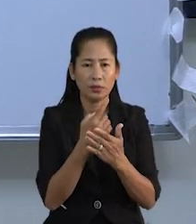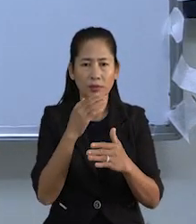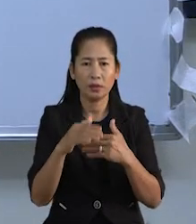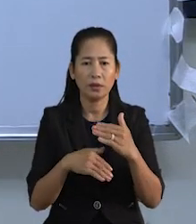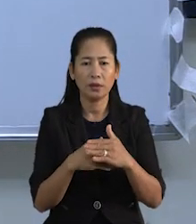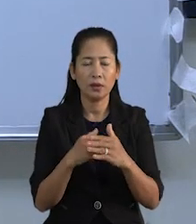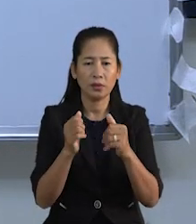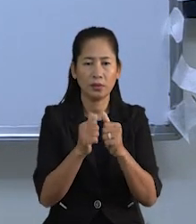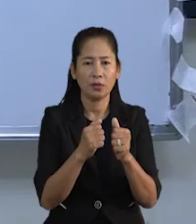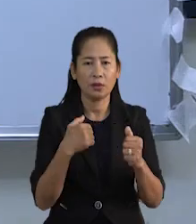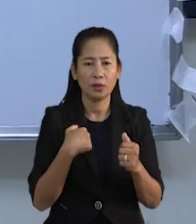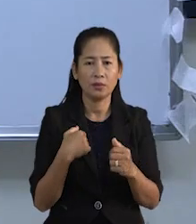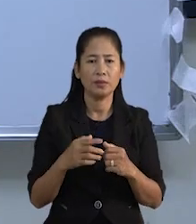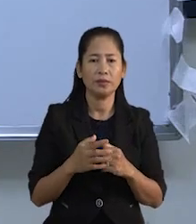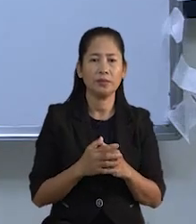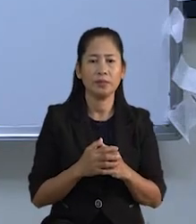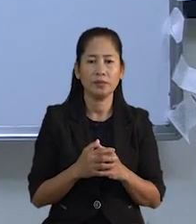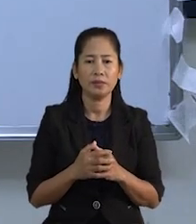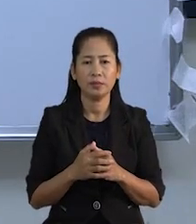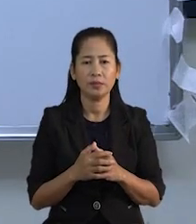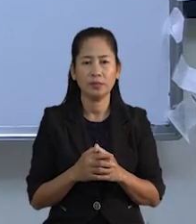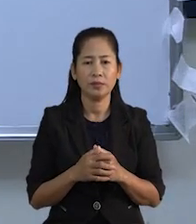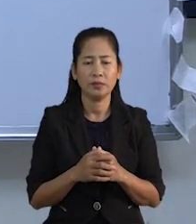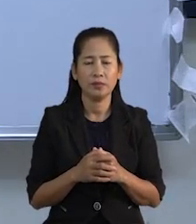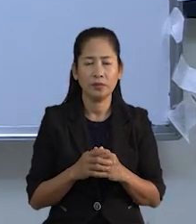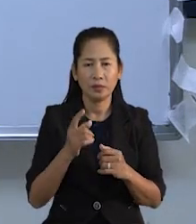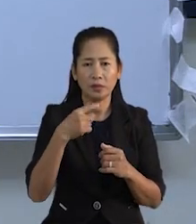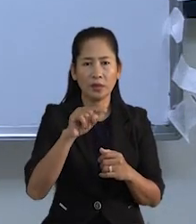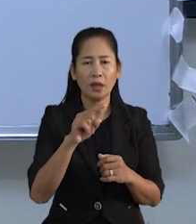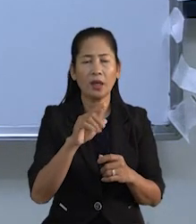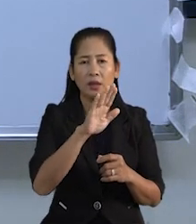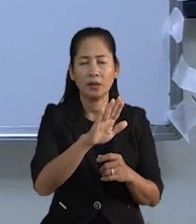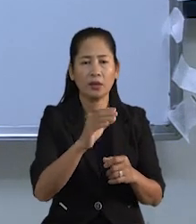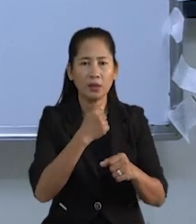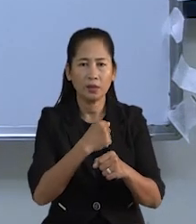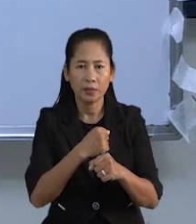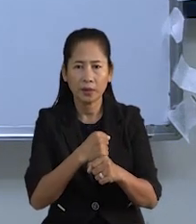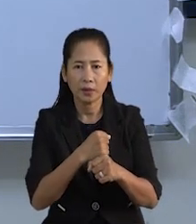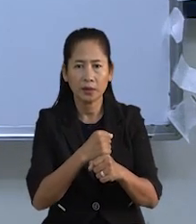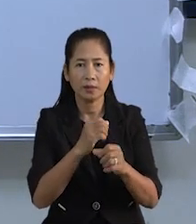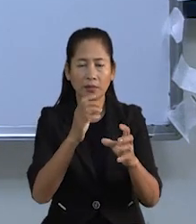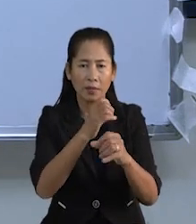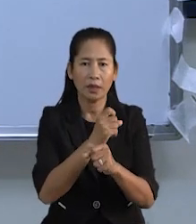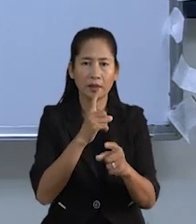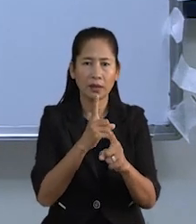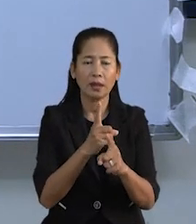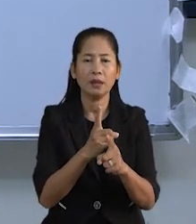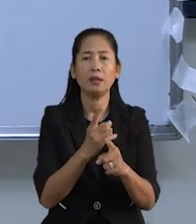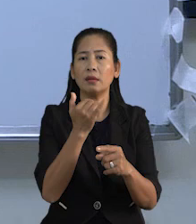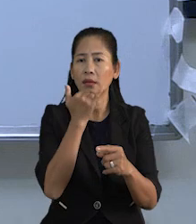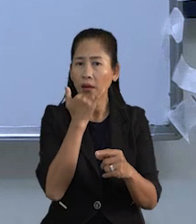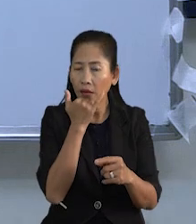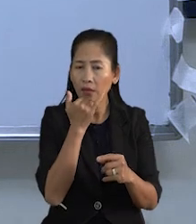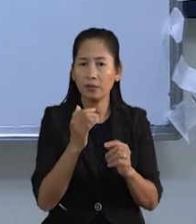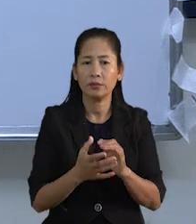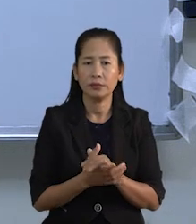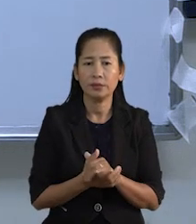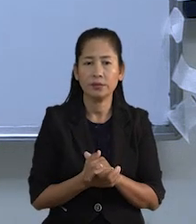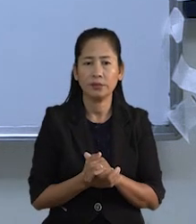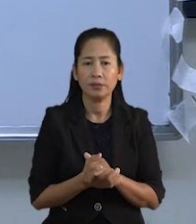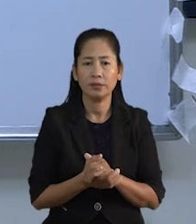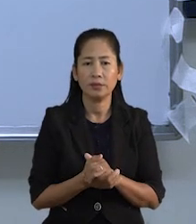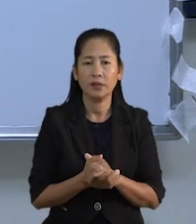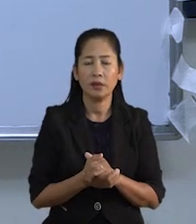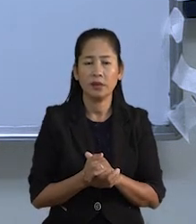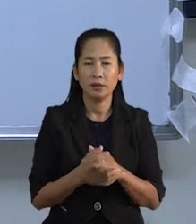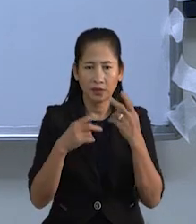អស់គ្នាជាមួយលោកគ្រូណាកូនណាដើម្បីឲ្យដឹងថាតើកូនធ្វើបានត្រឹមត្រូវឬទេបាទ